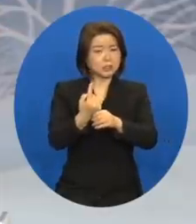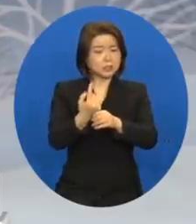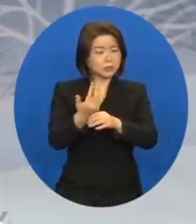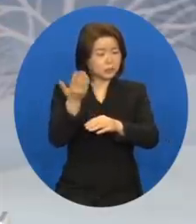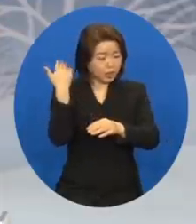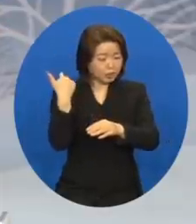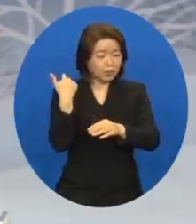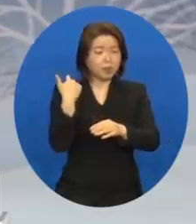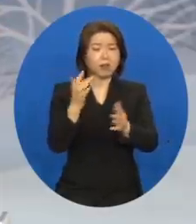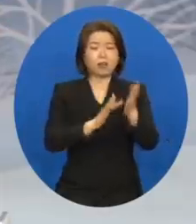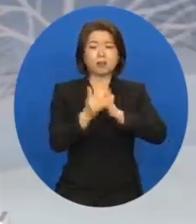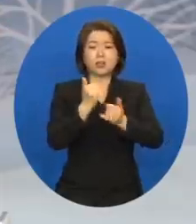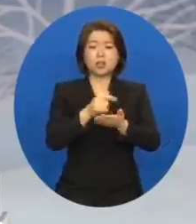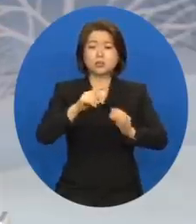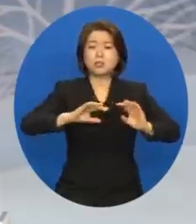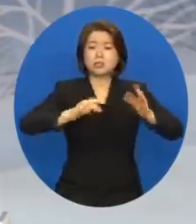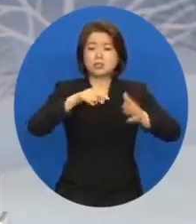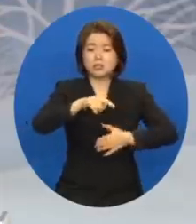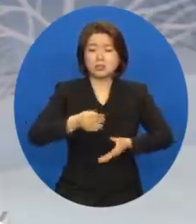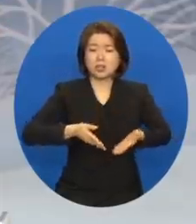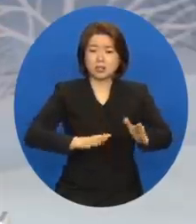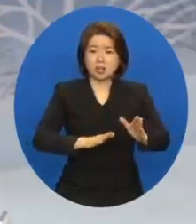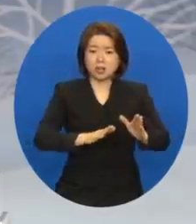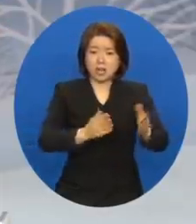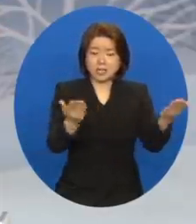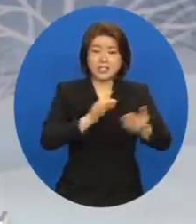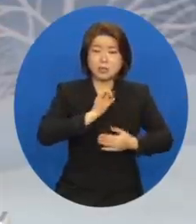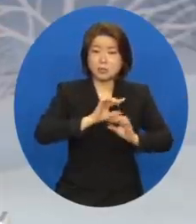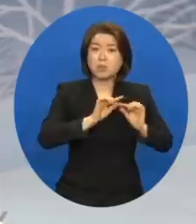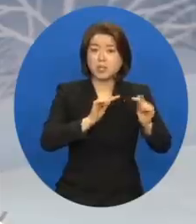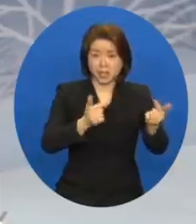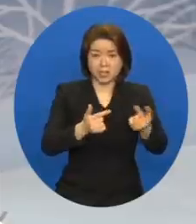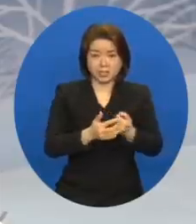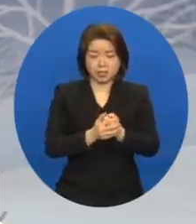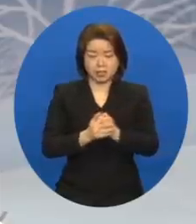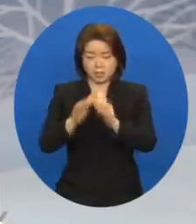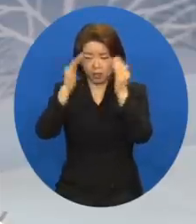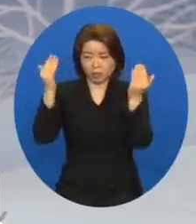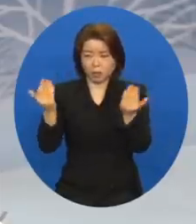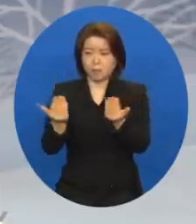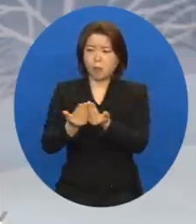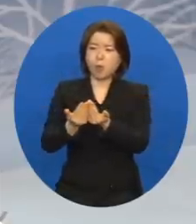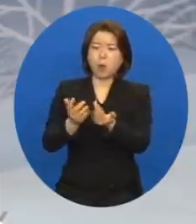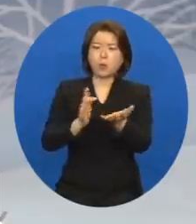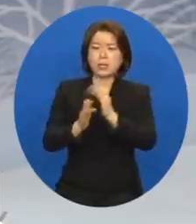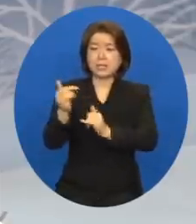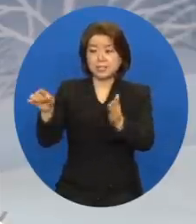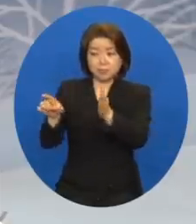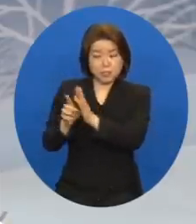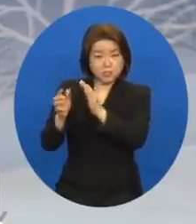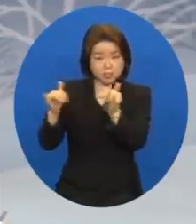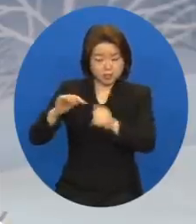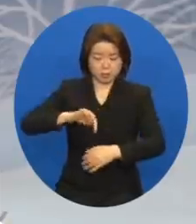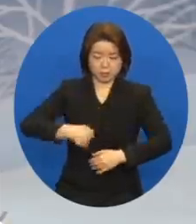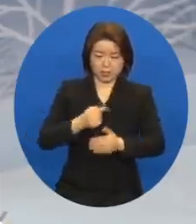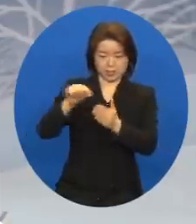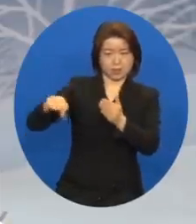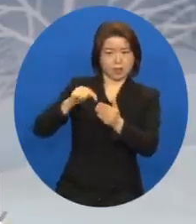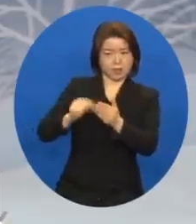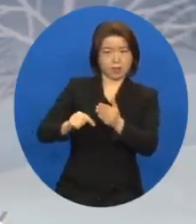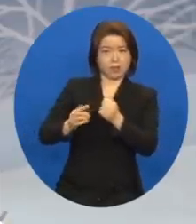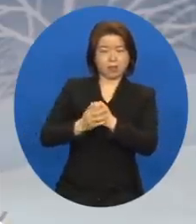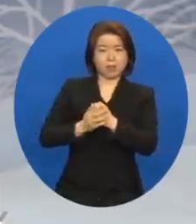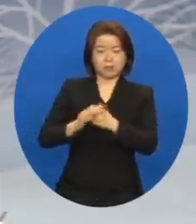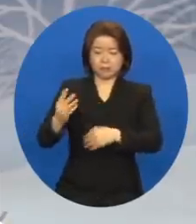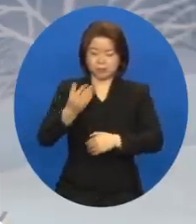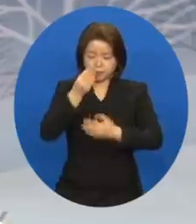땅에 태어나신 사건만 아니라는 겁니다. 모든 그리스도인들이 자기 안에